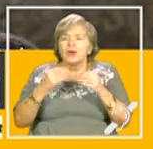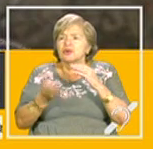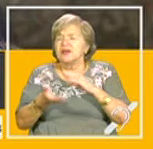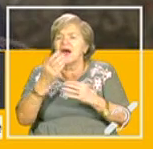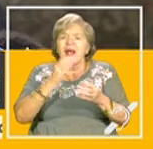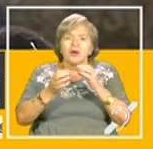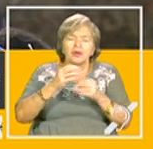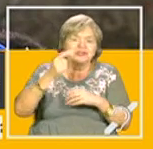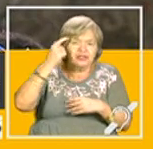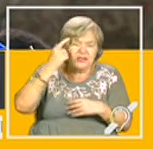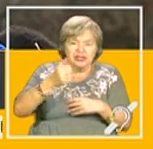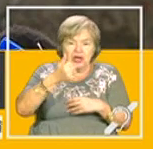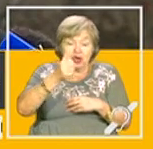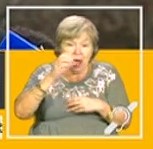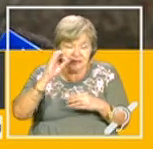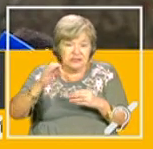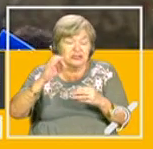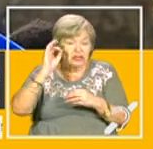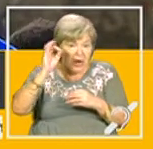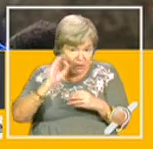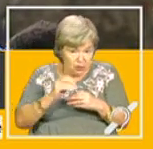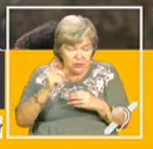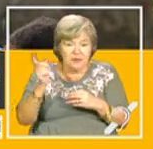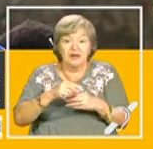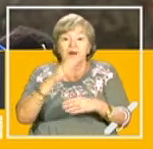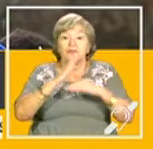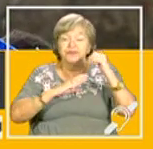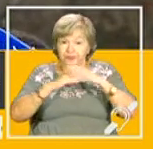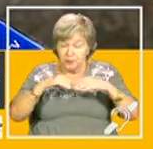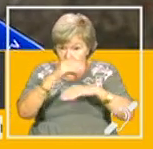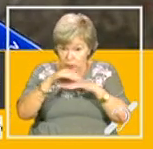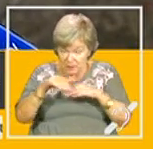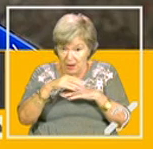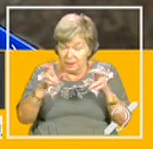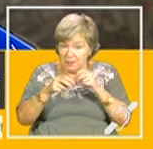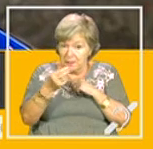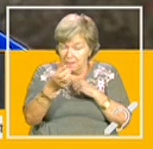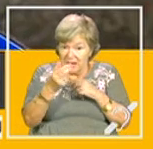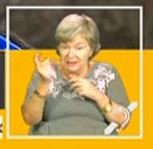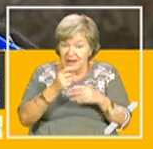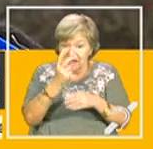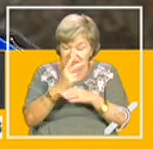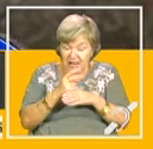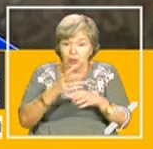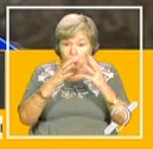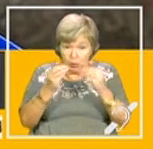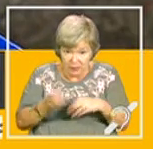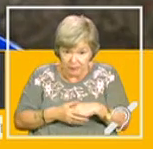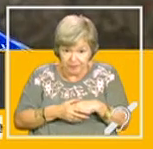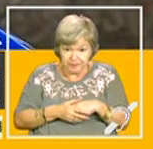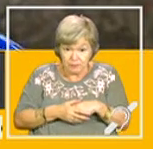știți, aproape 60% din infrastructura rutieră este cofinanțare din partea statului român. Și